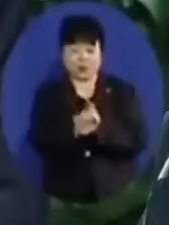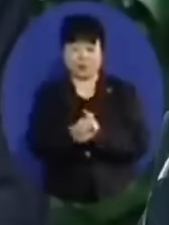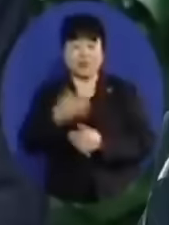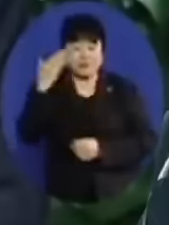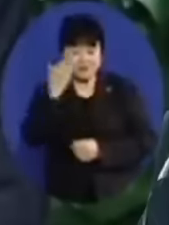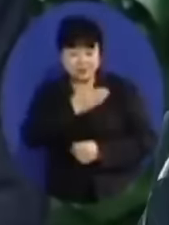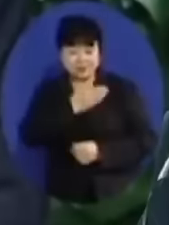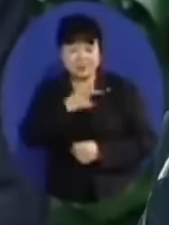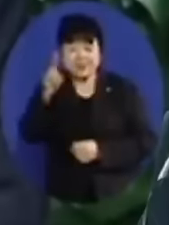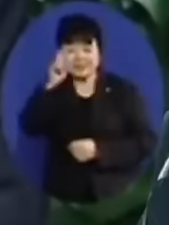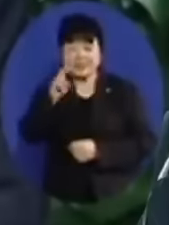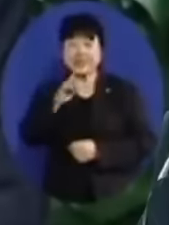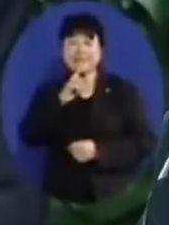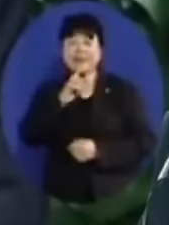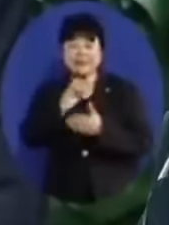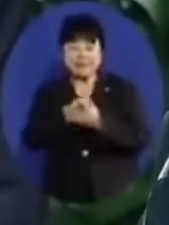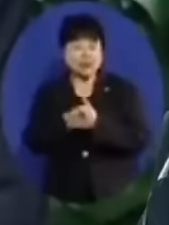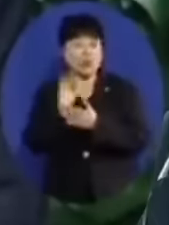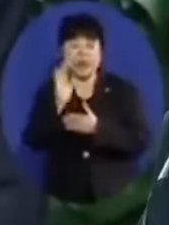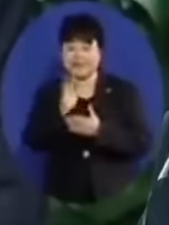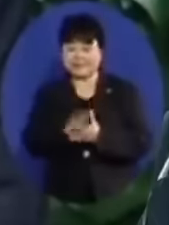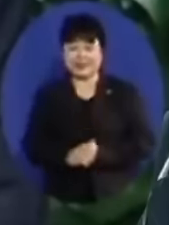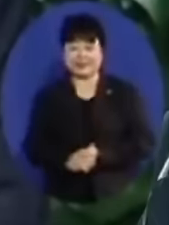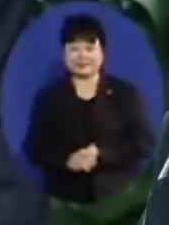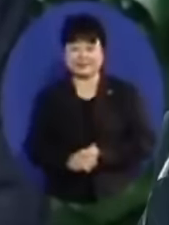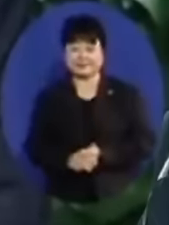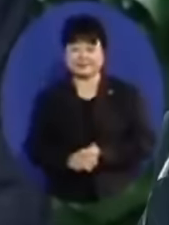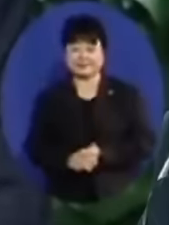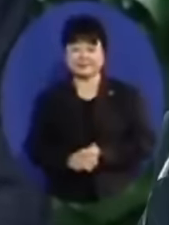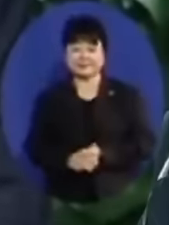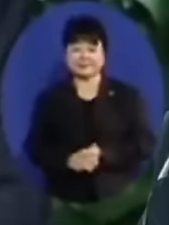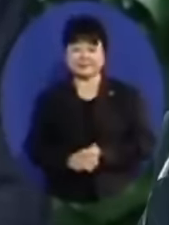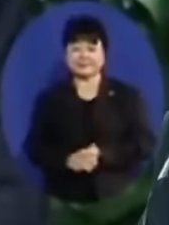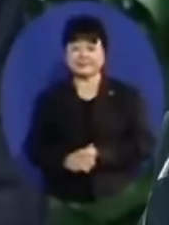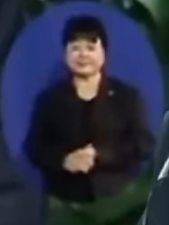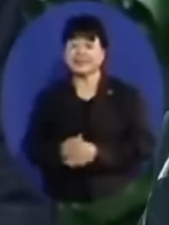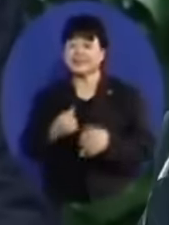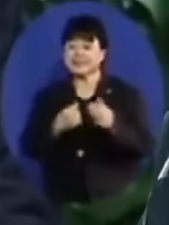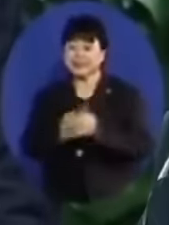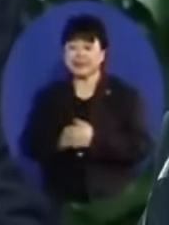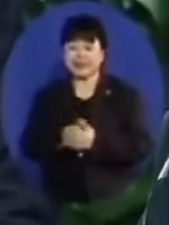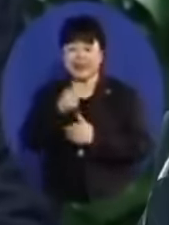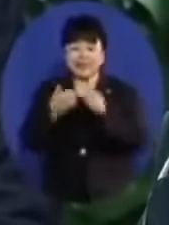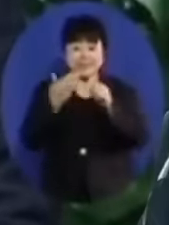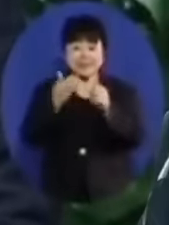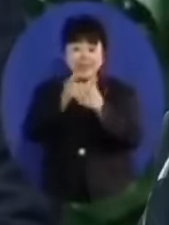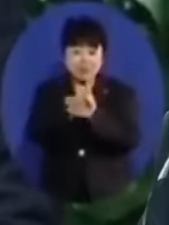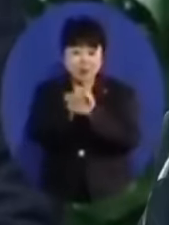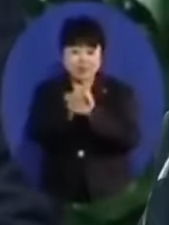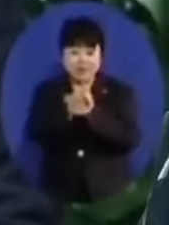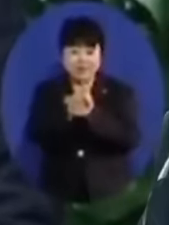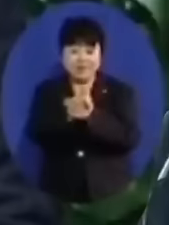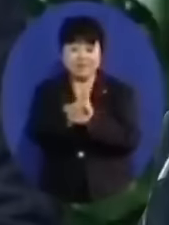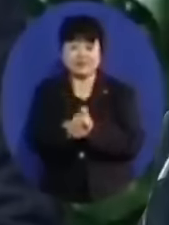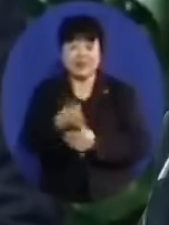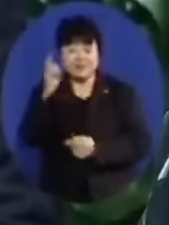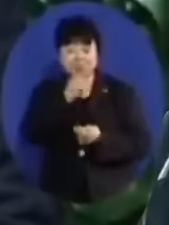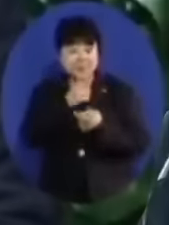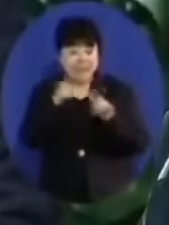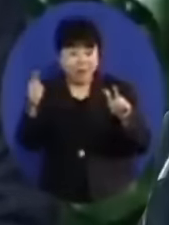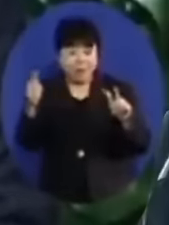순수하게 찬양만 하는 기도는 한 사람들은 별로 많지 않습니다. 그러므로 하나님께 기도하는 것 절대로 나쁘지